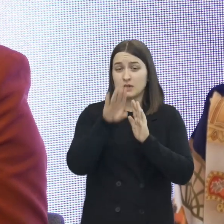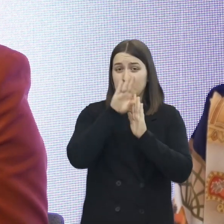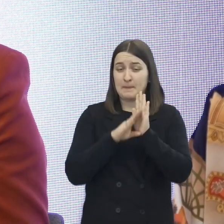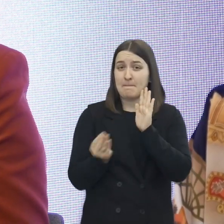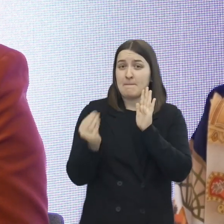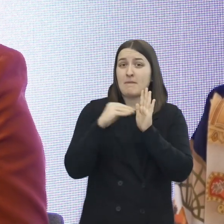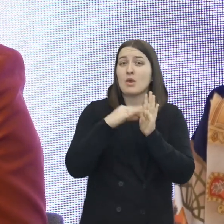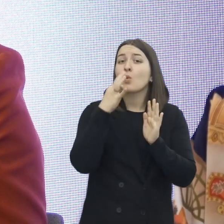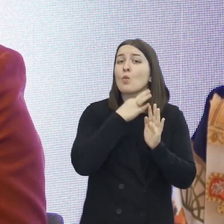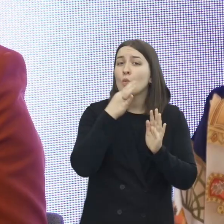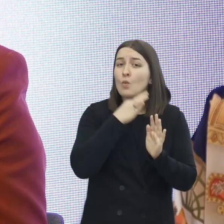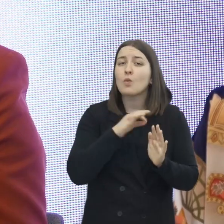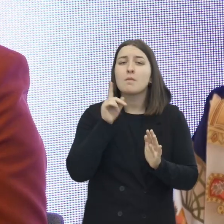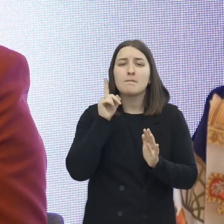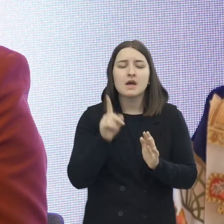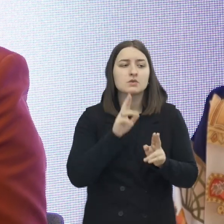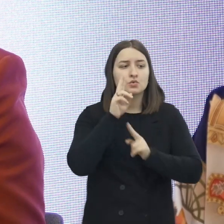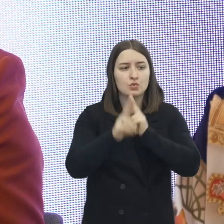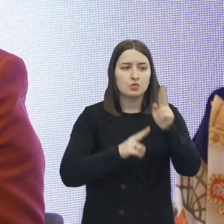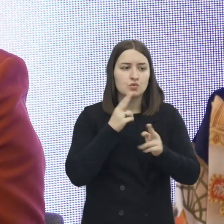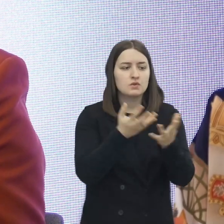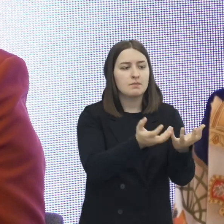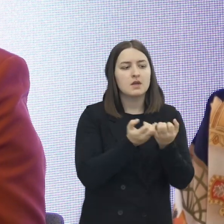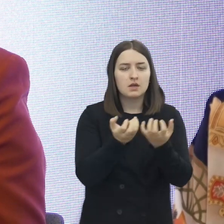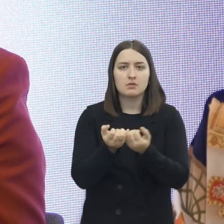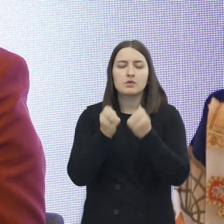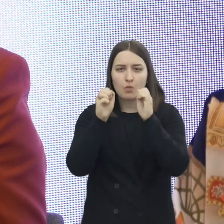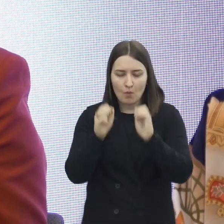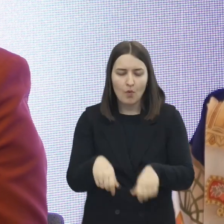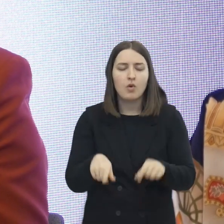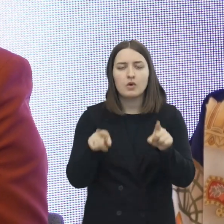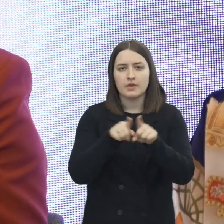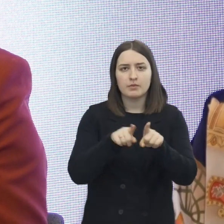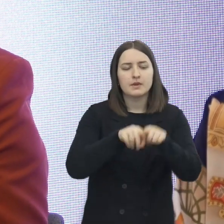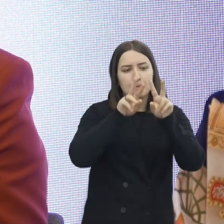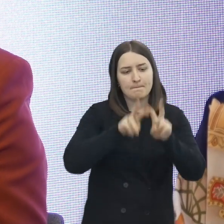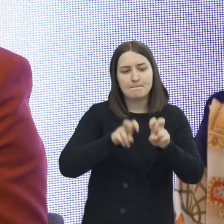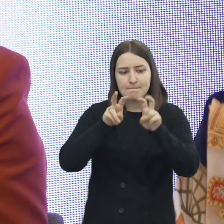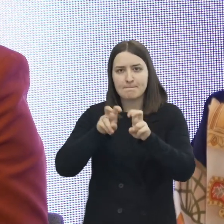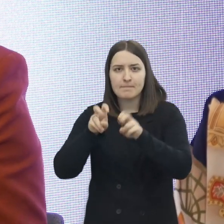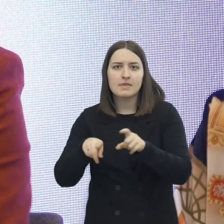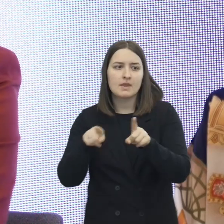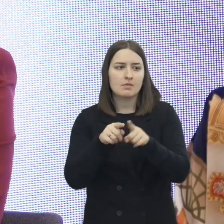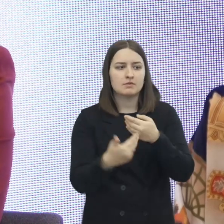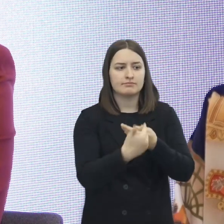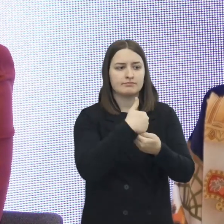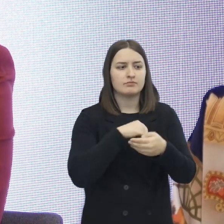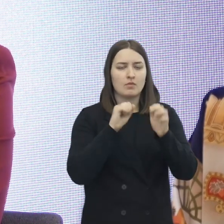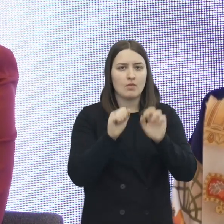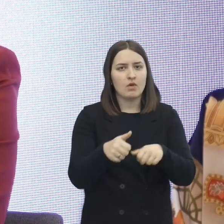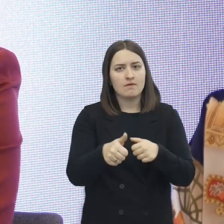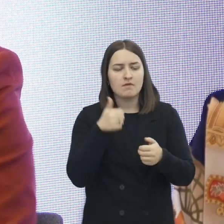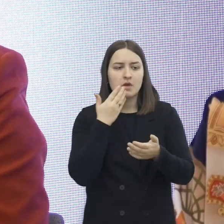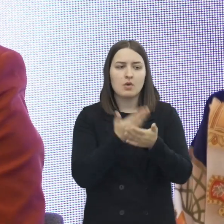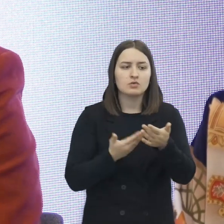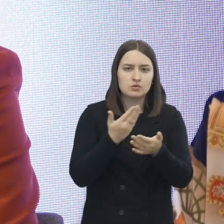įstatyme, mes priimame skundus ir nagrinėjame skundus ir taip pat teikiame konsultacijas. Ir tokių konsultacijų turime